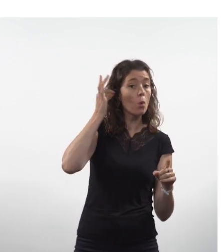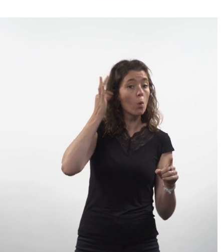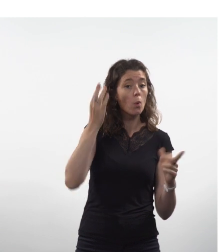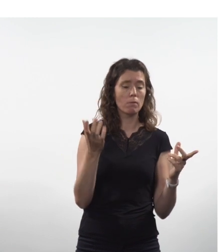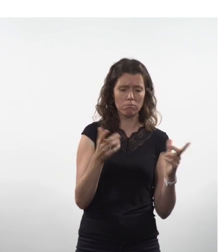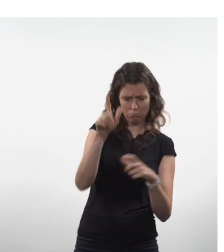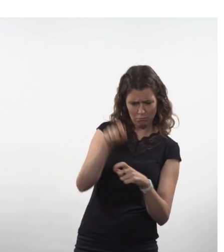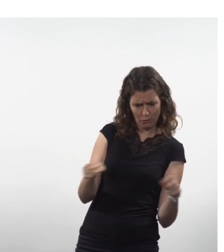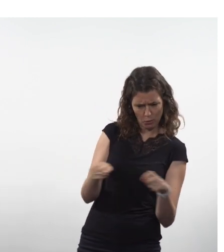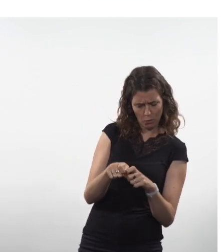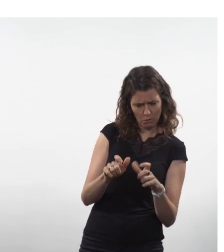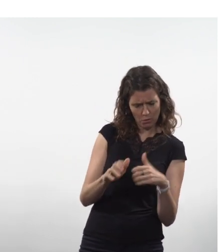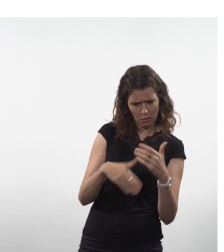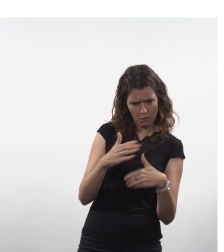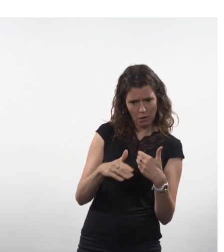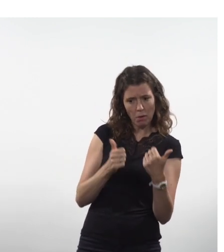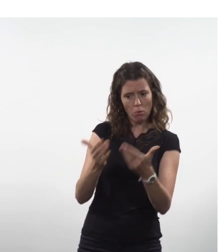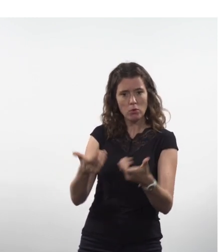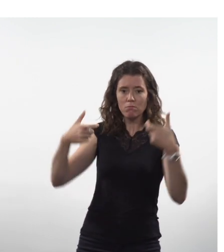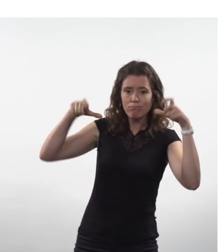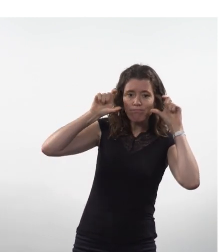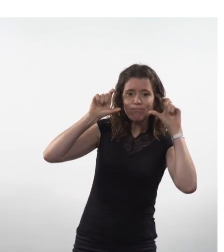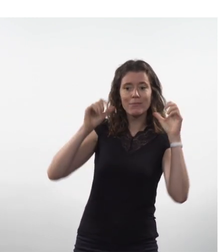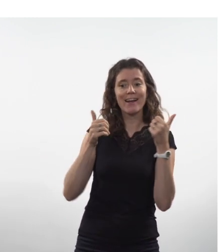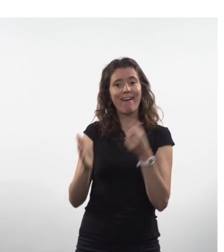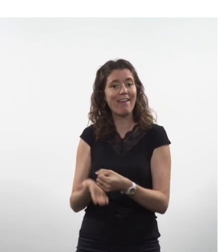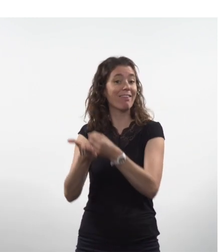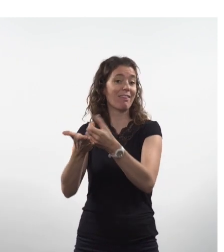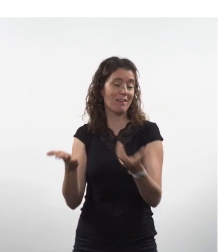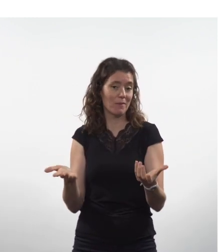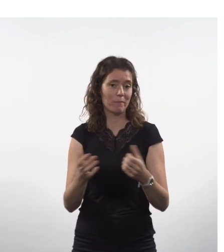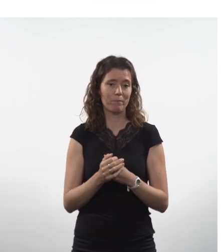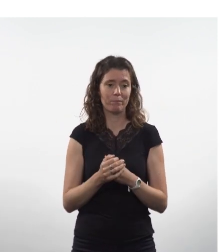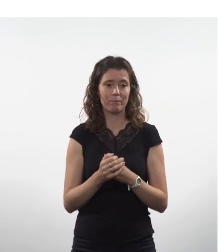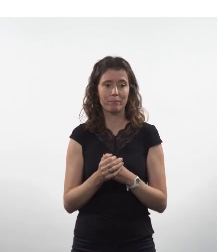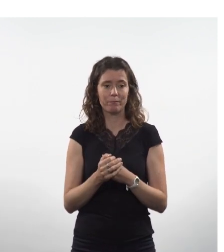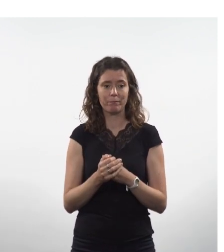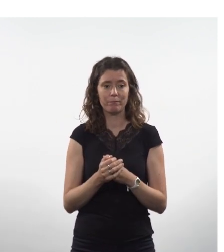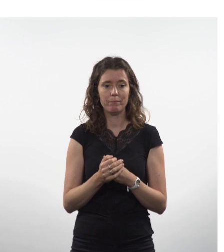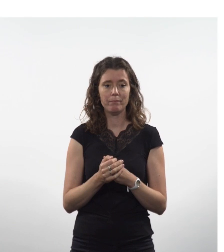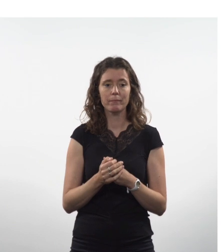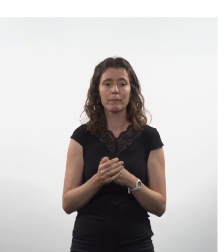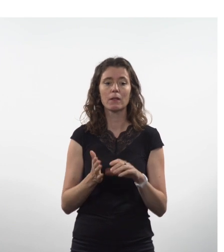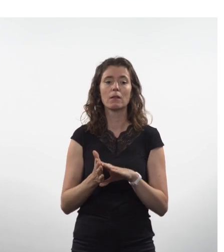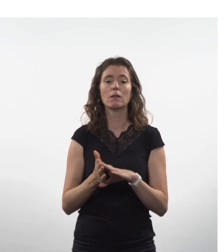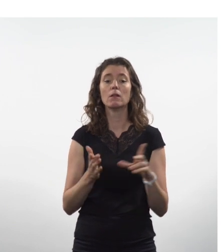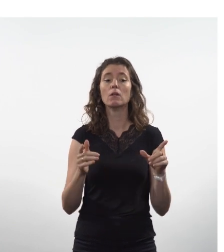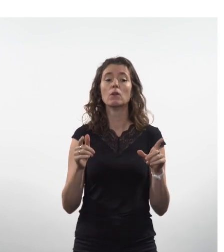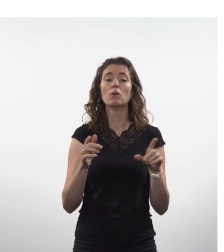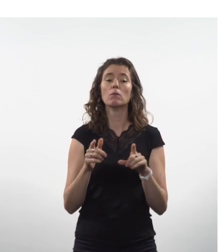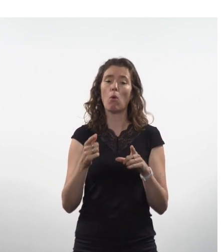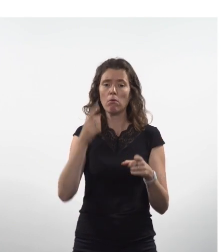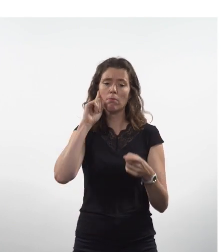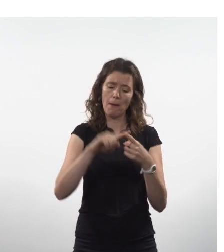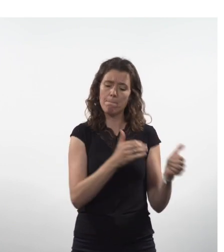et après ajuster en fonction des appareils auditifs. Et justement, dans la classification médicale, il faut